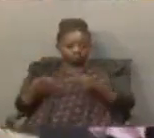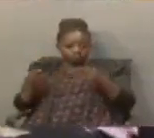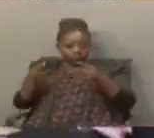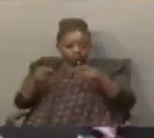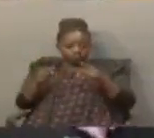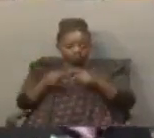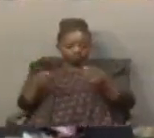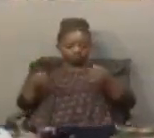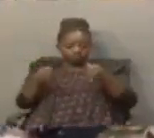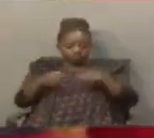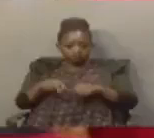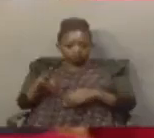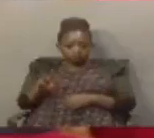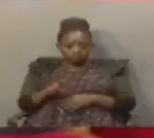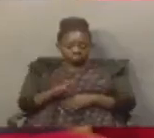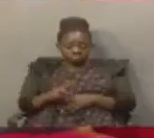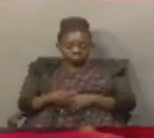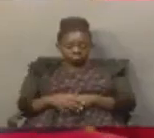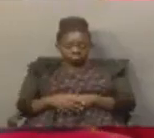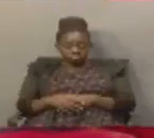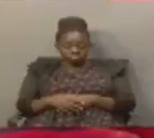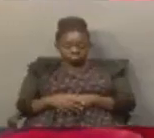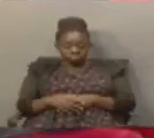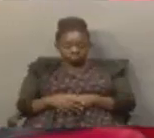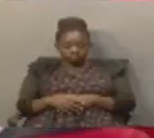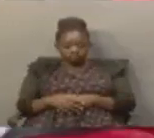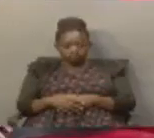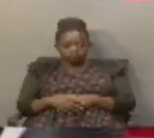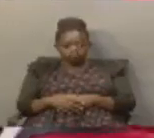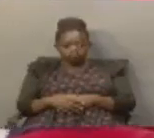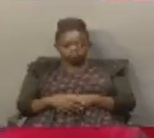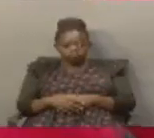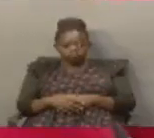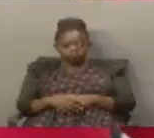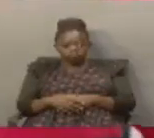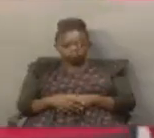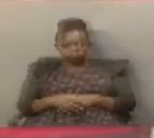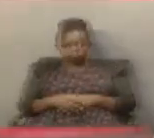Naye n'atukola obuntu. Naye. Mukasa Amoni yakusakidde